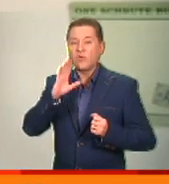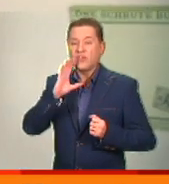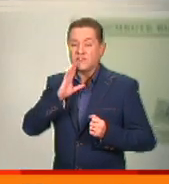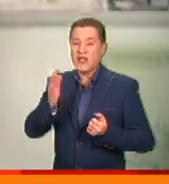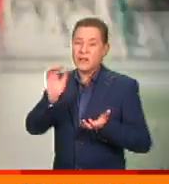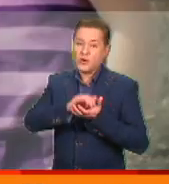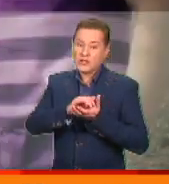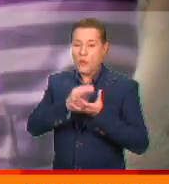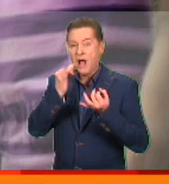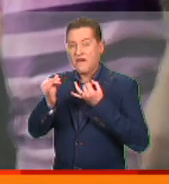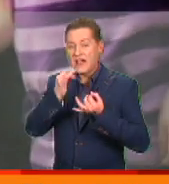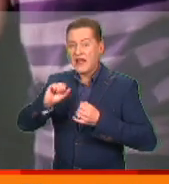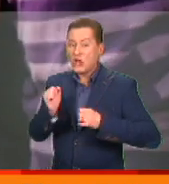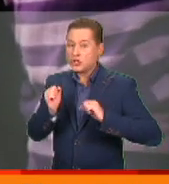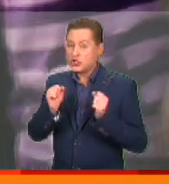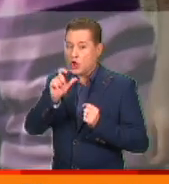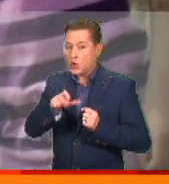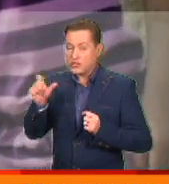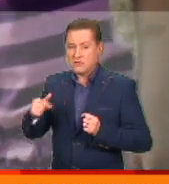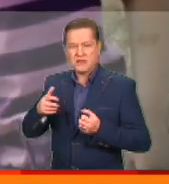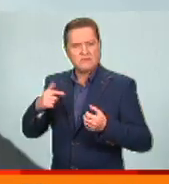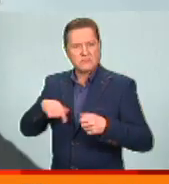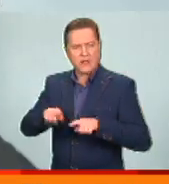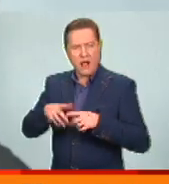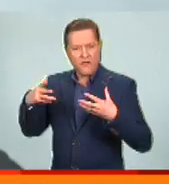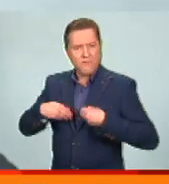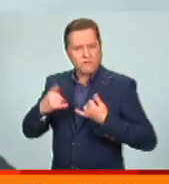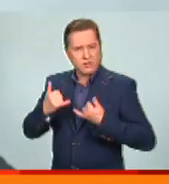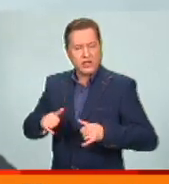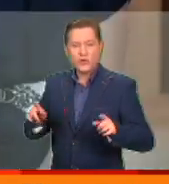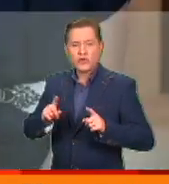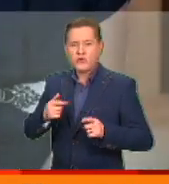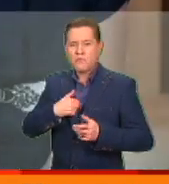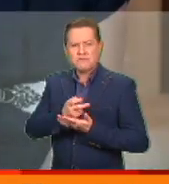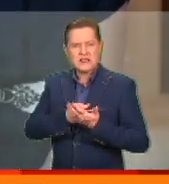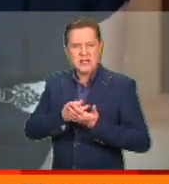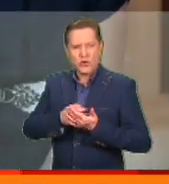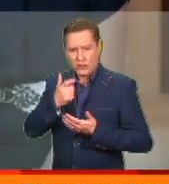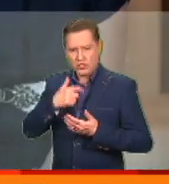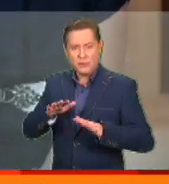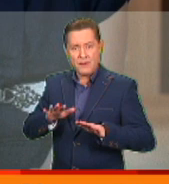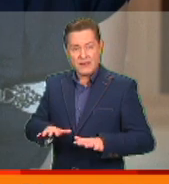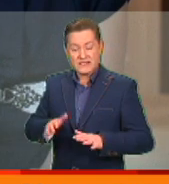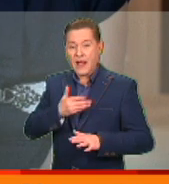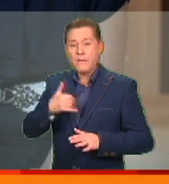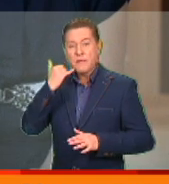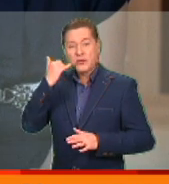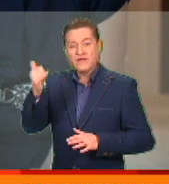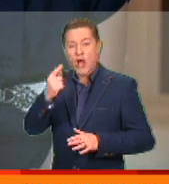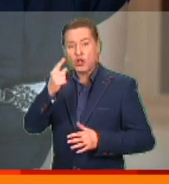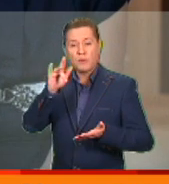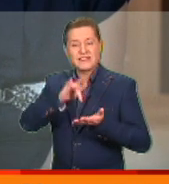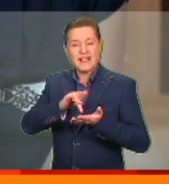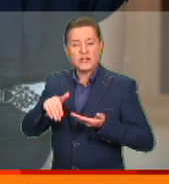ними, поговорили з друзями, і це на нас так вплинуло, що ми не знаходили собі місця. Ми подзвонили до одного з